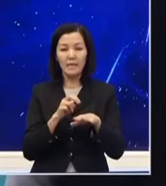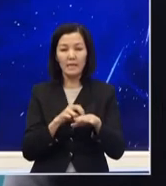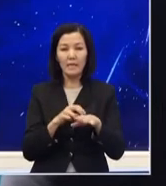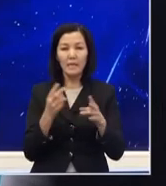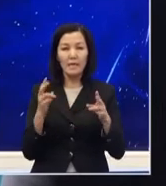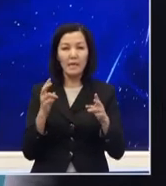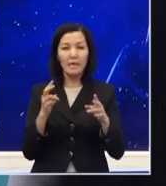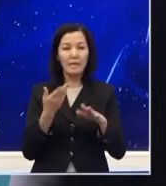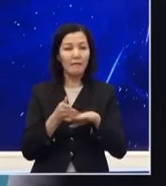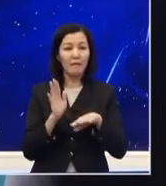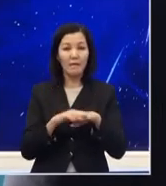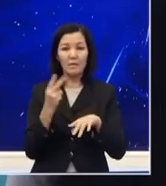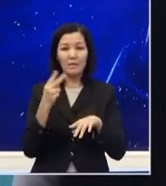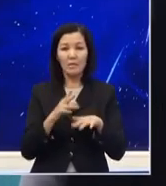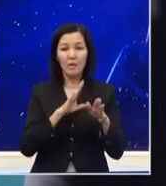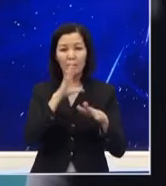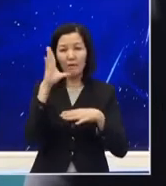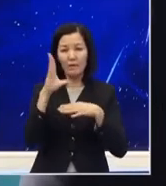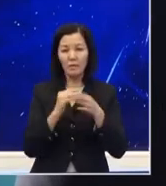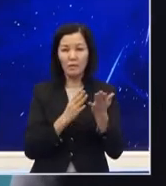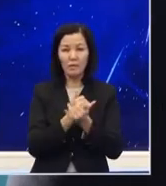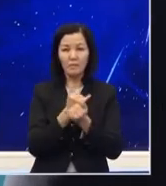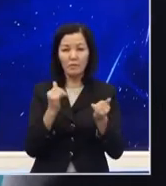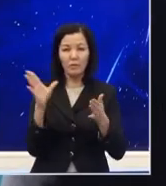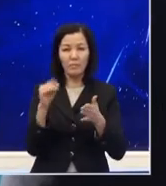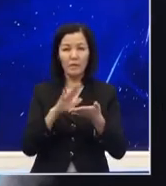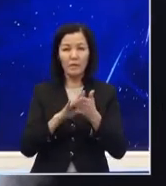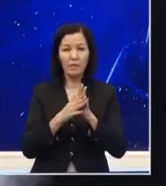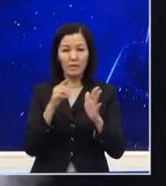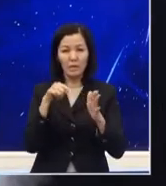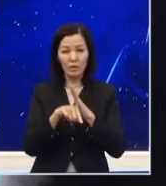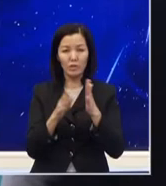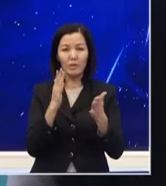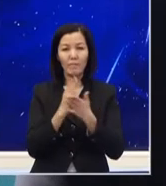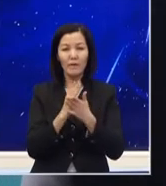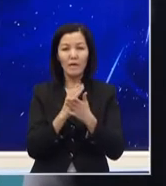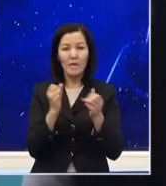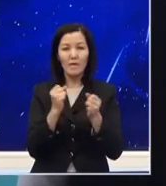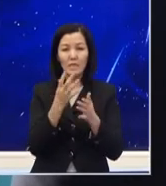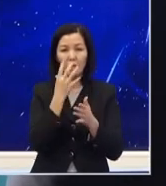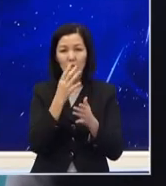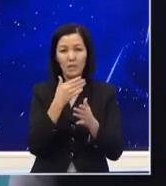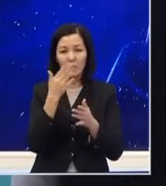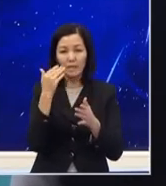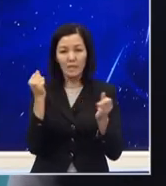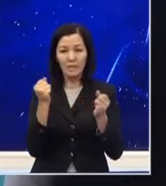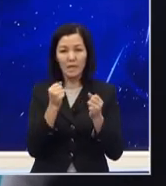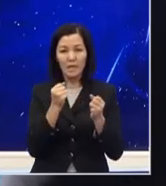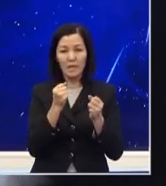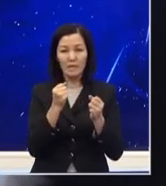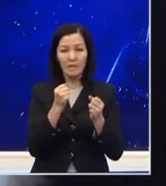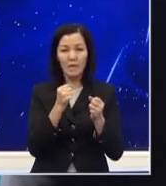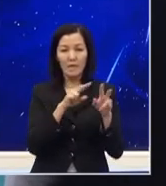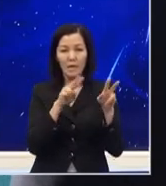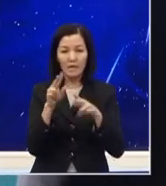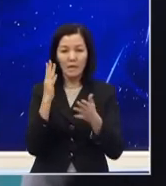ешқандай қиындықсыз 24 сағат қызмет көрсетеді. Ол үшін барлық жағдай жасалған. Кешен іші қыста жылы, жазда салқынды қадағалау функциялары